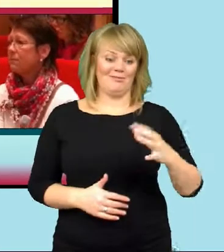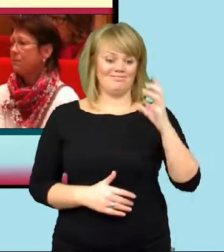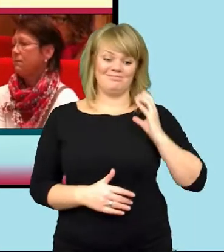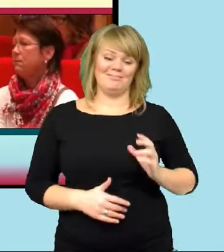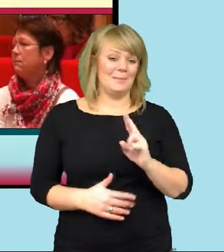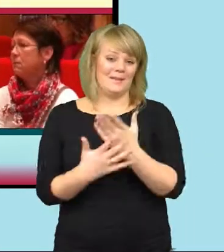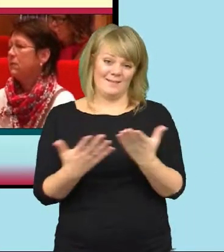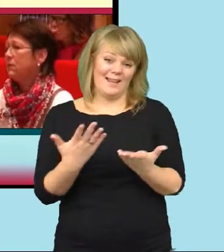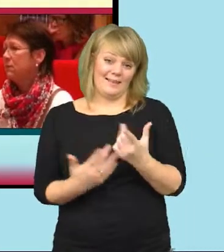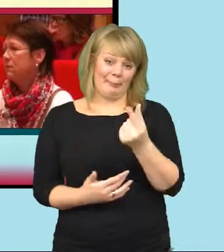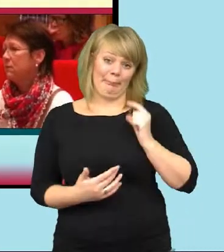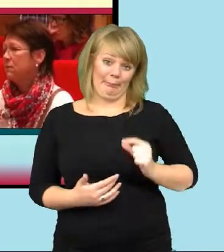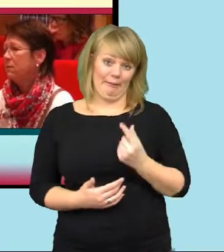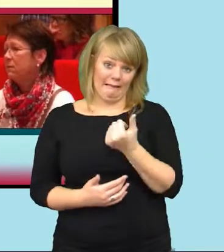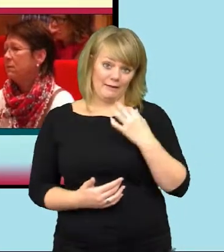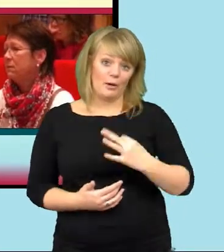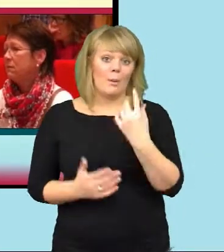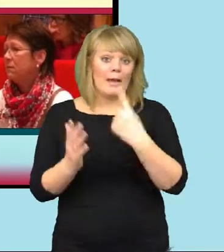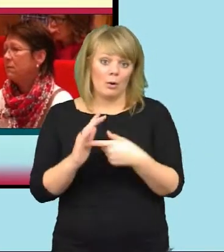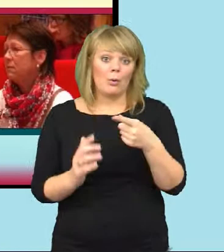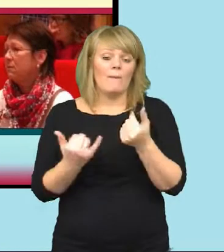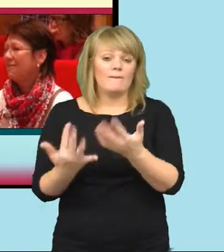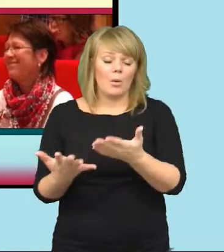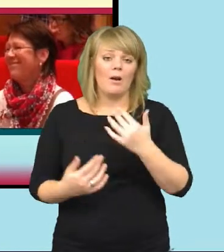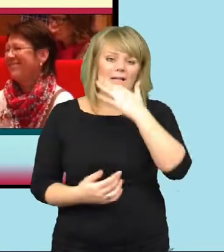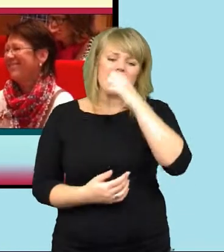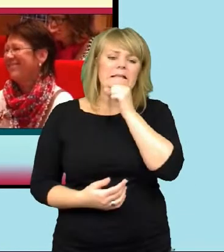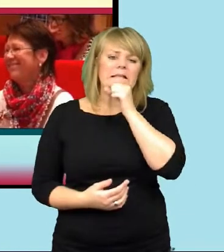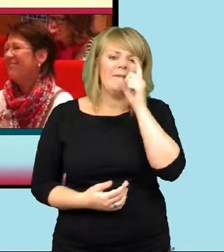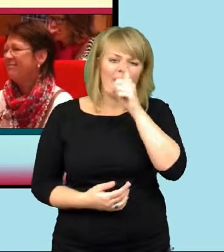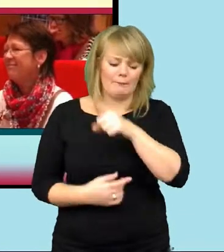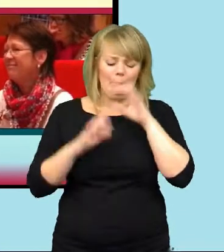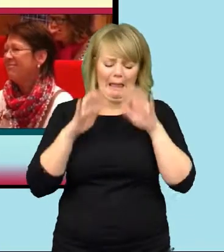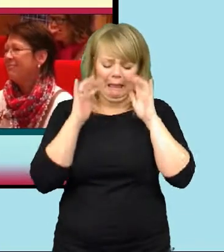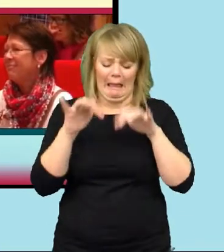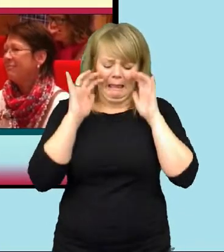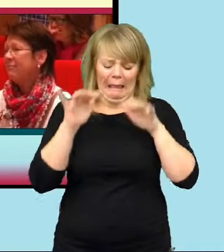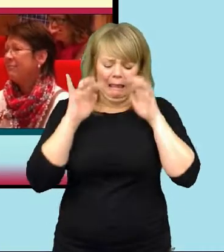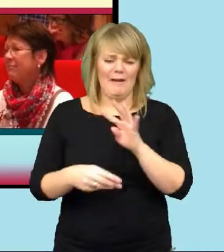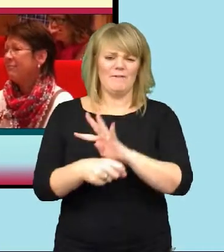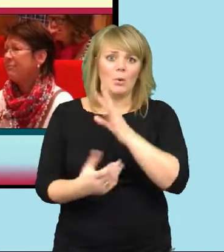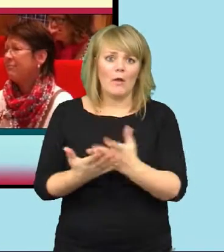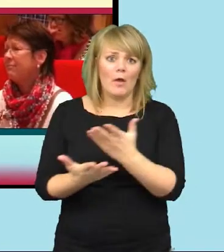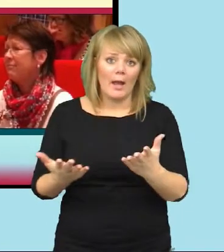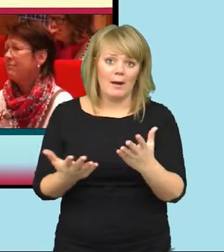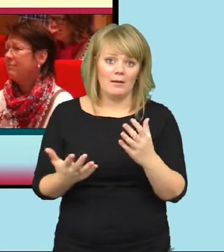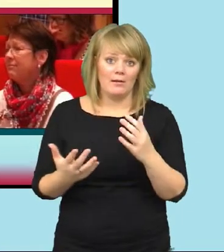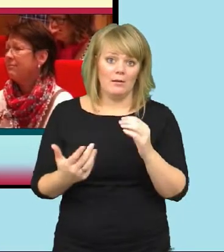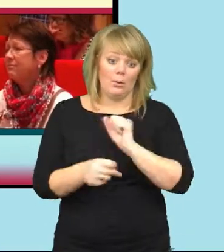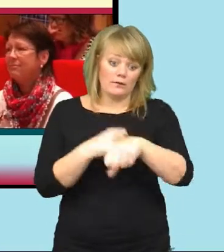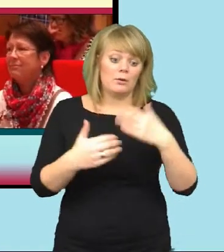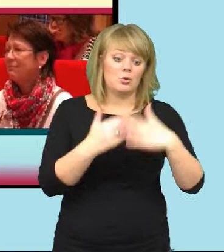Och vid ett tillfälle fick hon en gammal dam som bara grät i 14 dagar innan hon fick sluta. För att hon insåg hur sjuk Isa